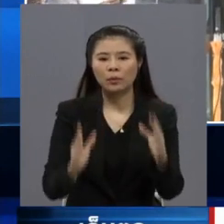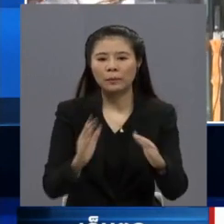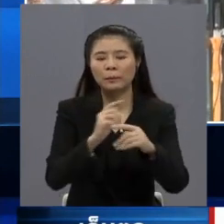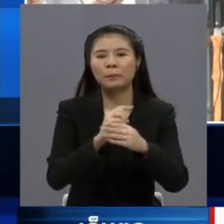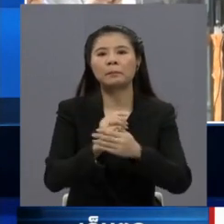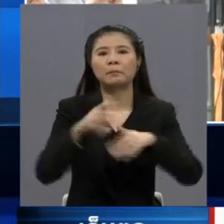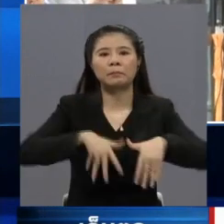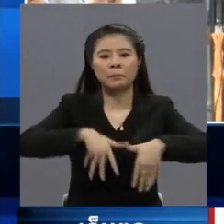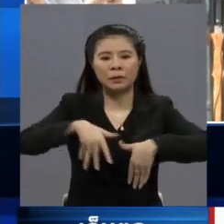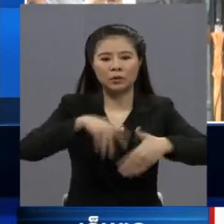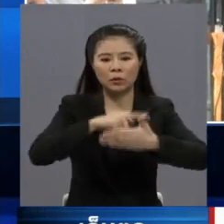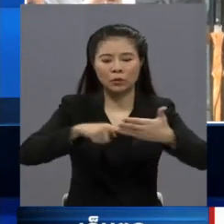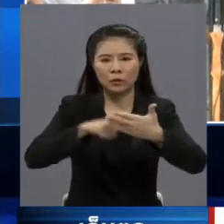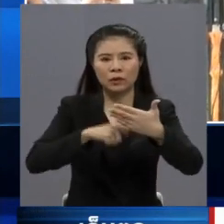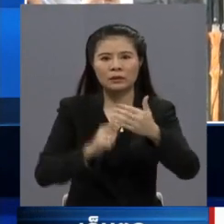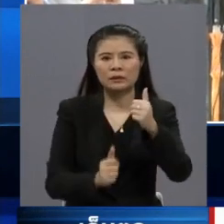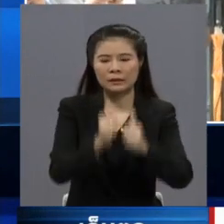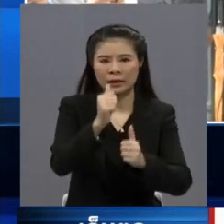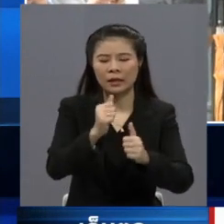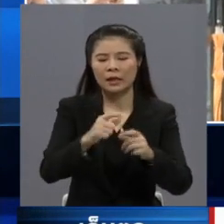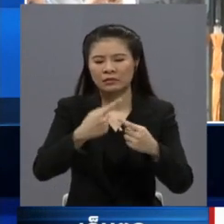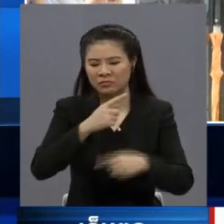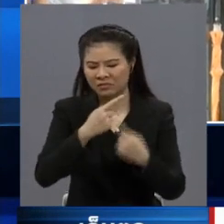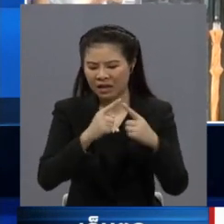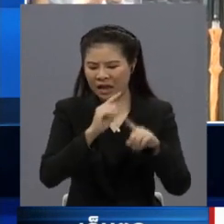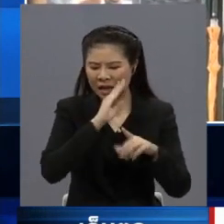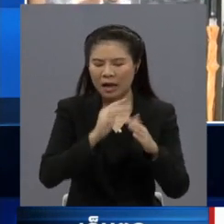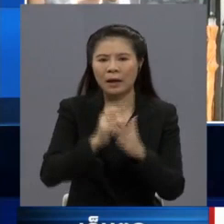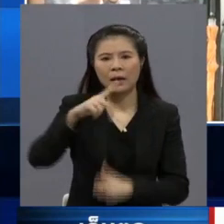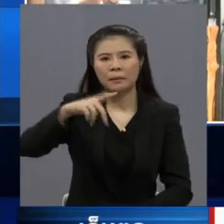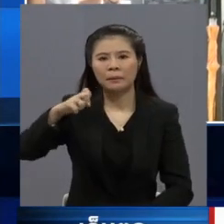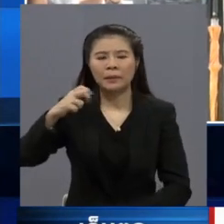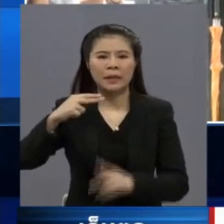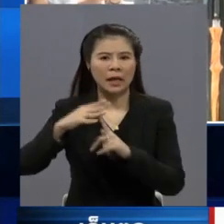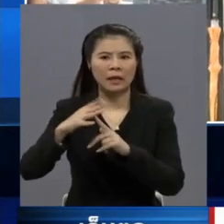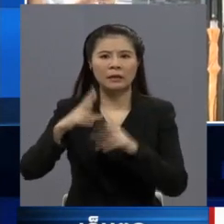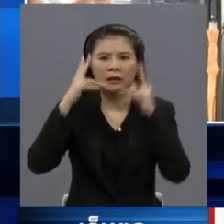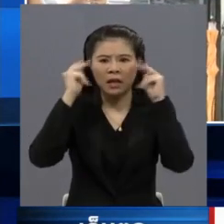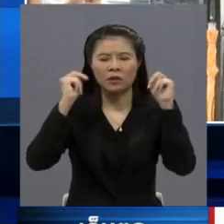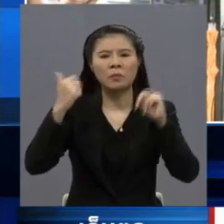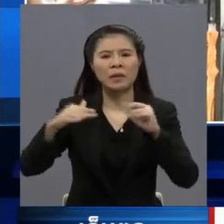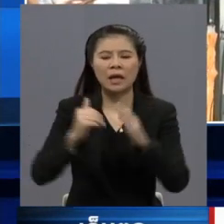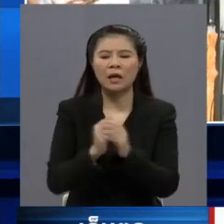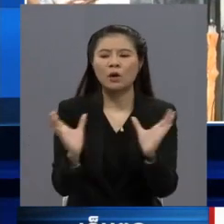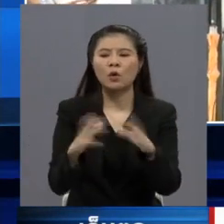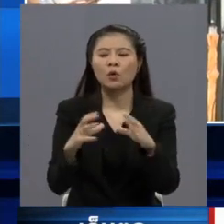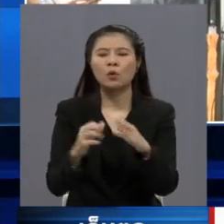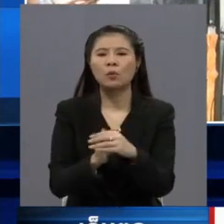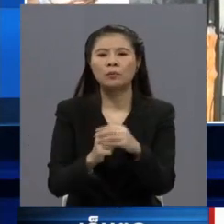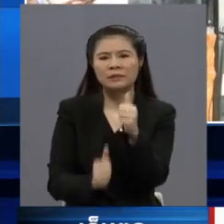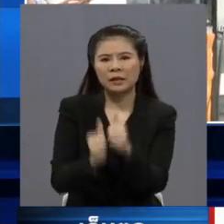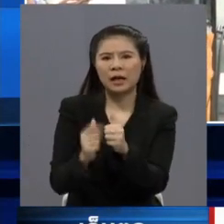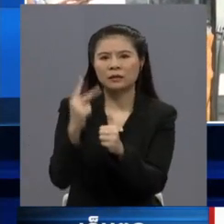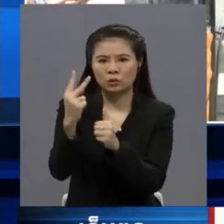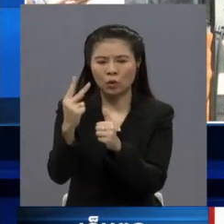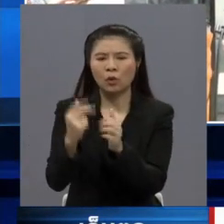ไม่สามารถขึ้นเป็นนายกได้เพราะเกิดกระบวนการที่ไม่ปกติแต่ตอนนั้นพรรคอันดับ2เขารวบรวมเสียงเกินกึ่งหนึ่งของสว.